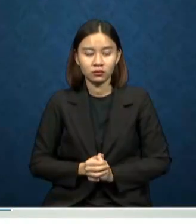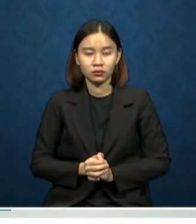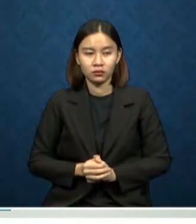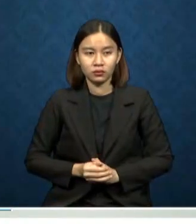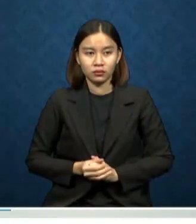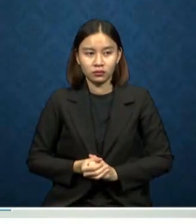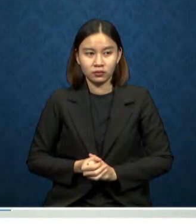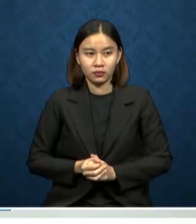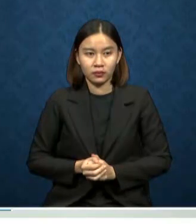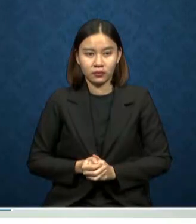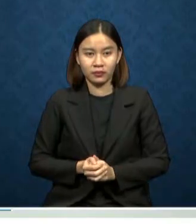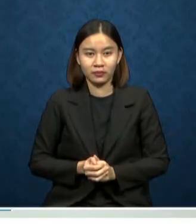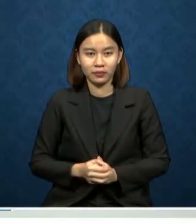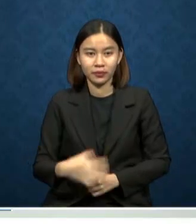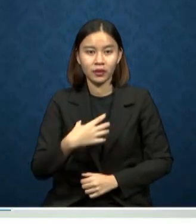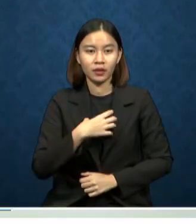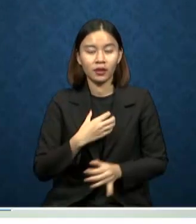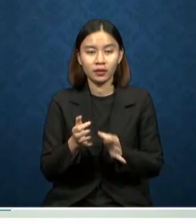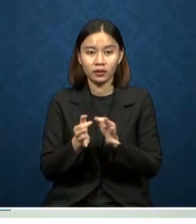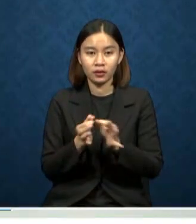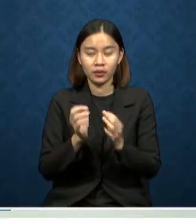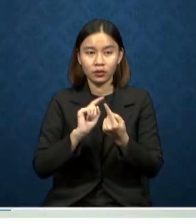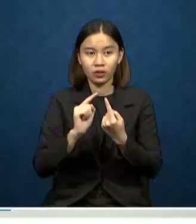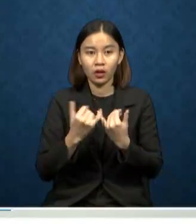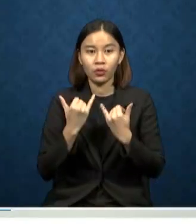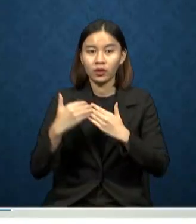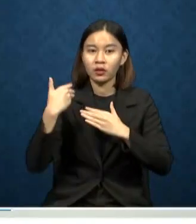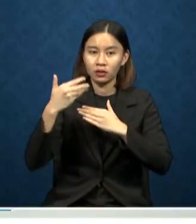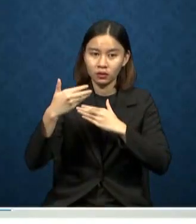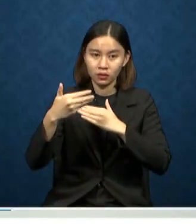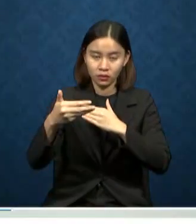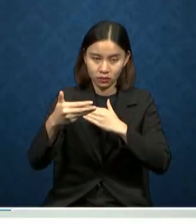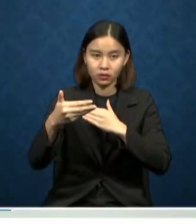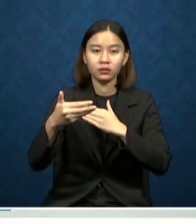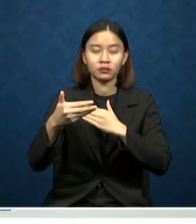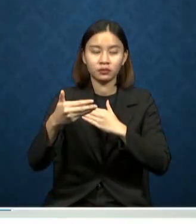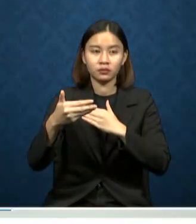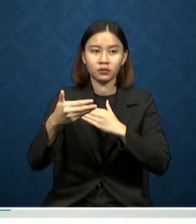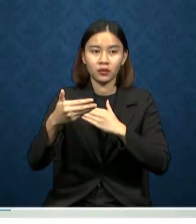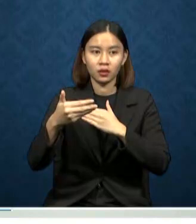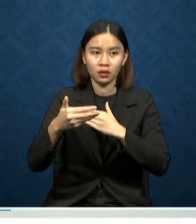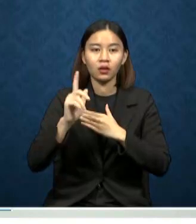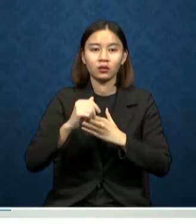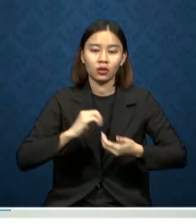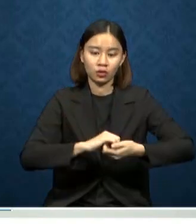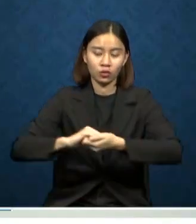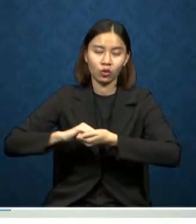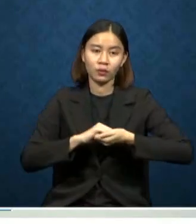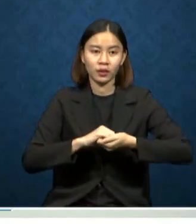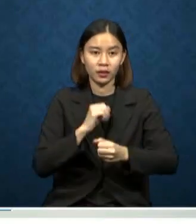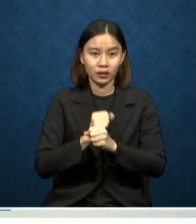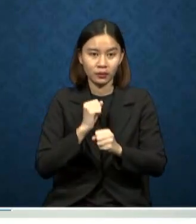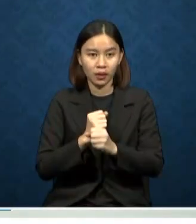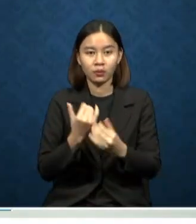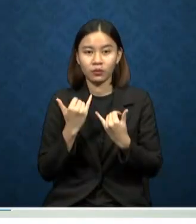อยู่อยากจะกราบเรียนท่านว่าจากวันนี้เป็นต้นไปเราต้องร่วมกันช่วยกันทำงาน